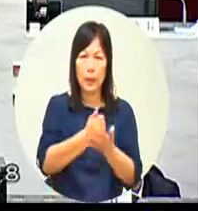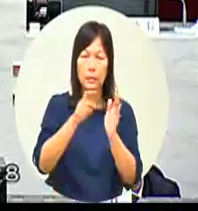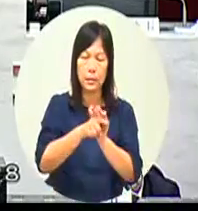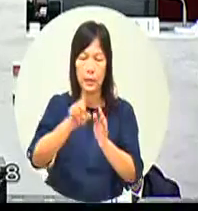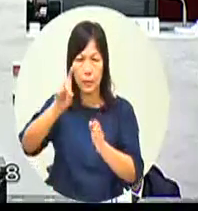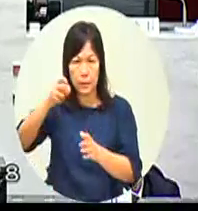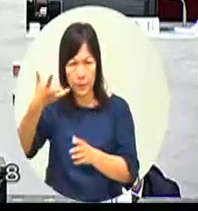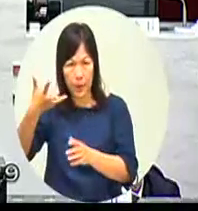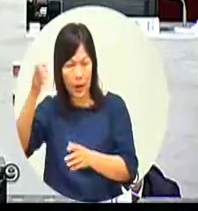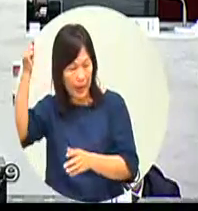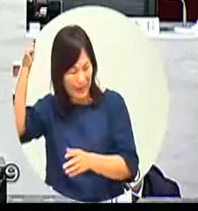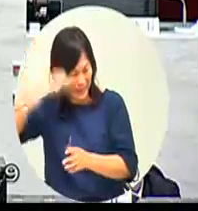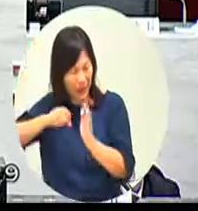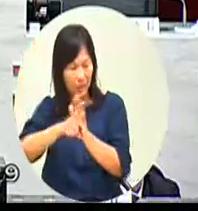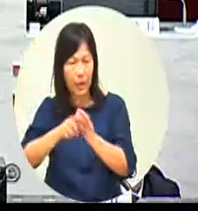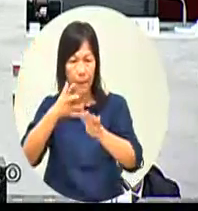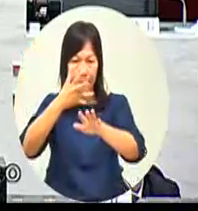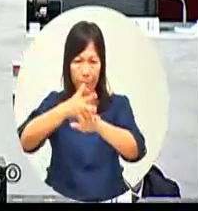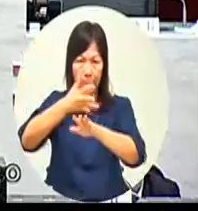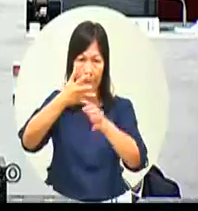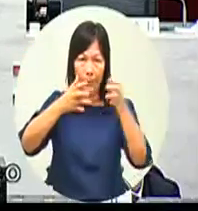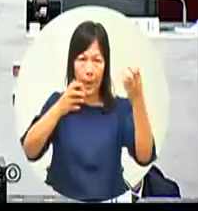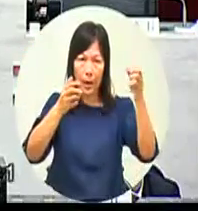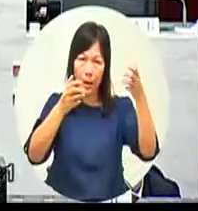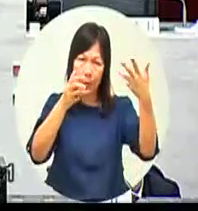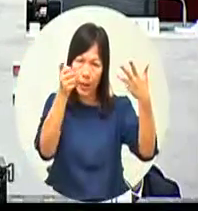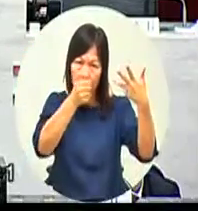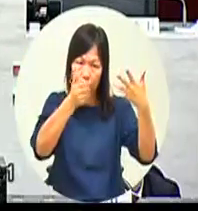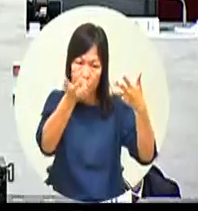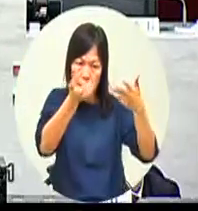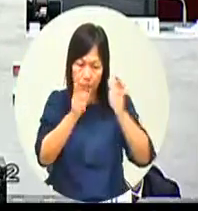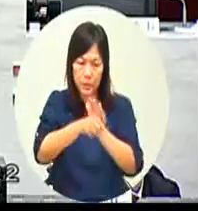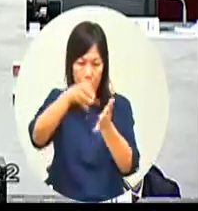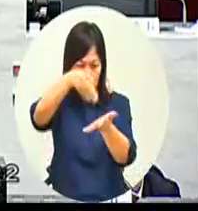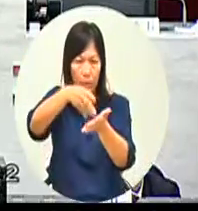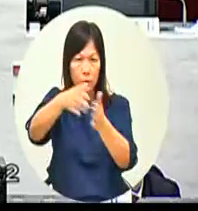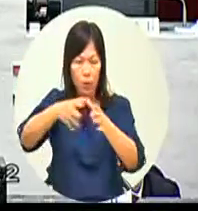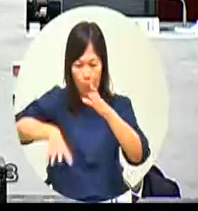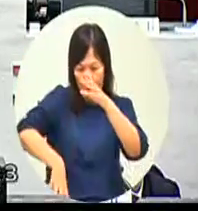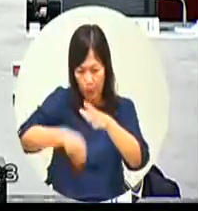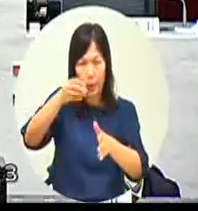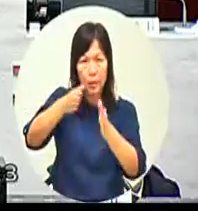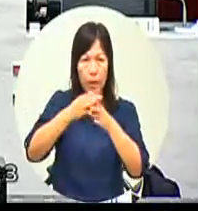18号的上午在8:50之前进行登记抽